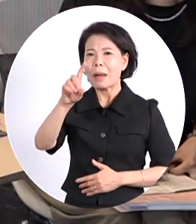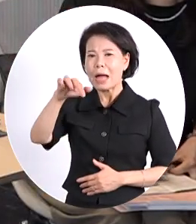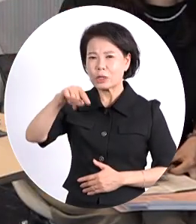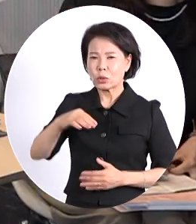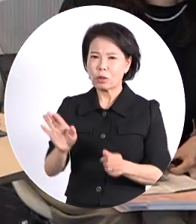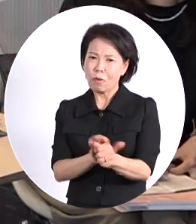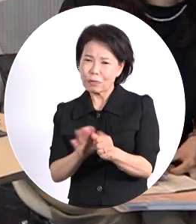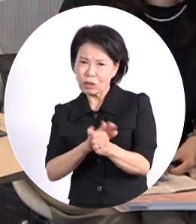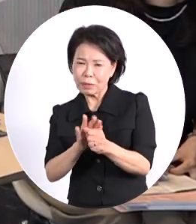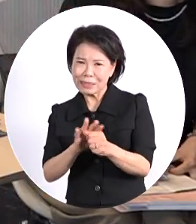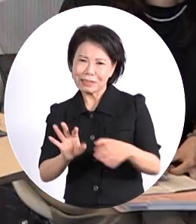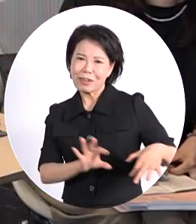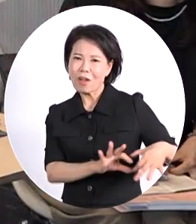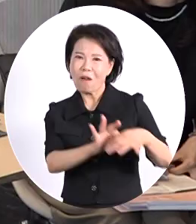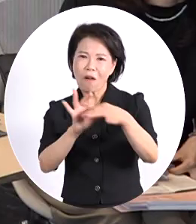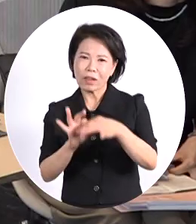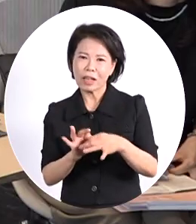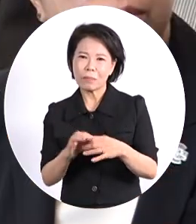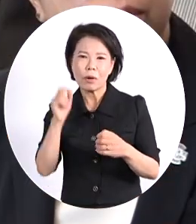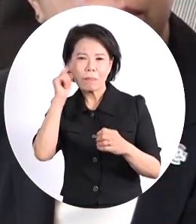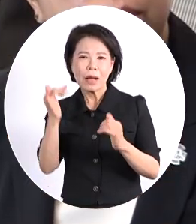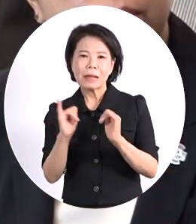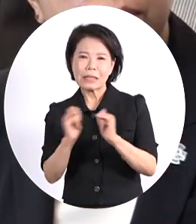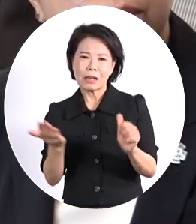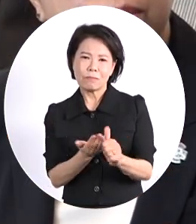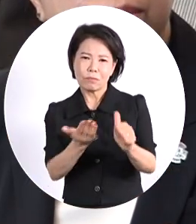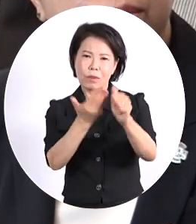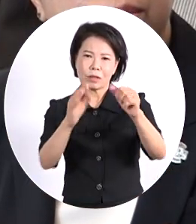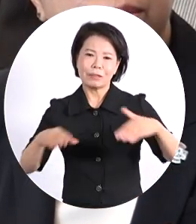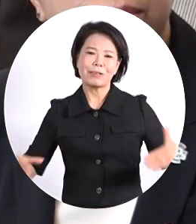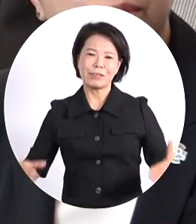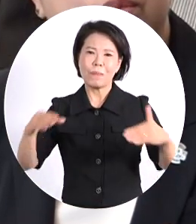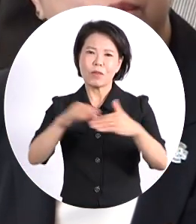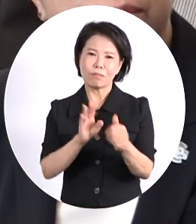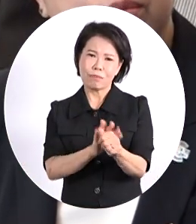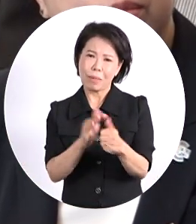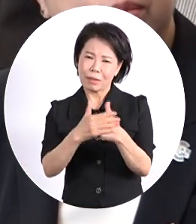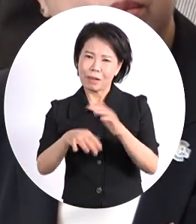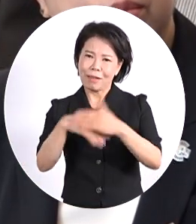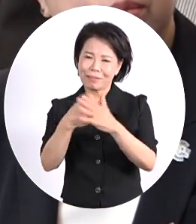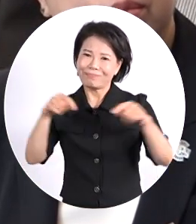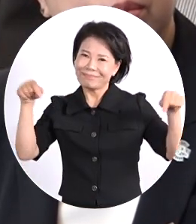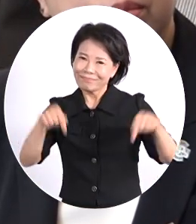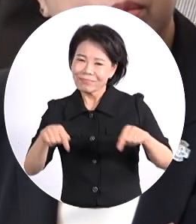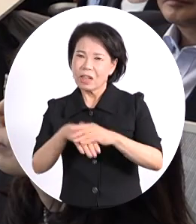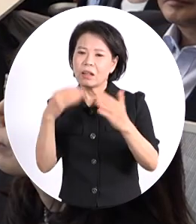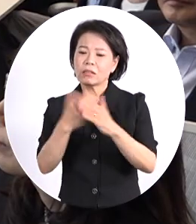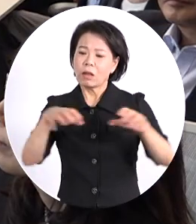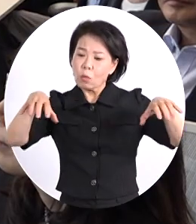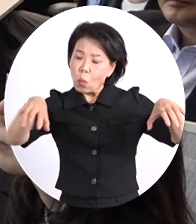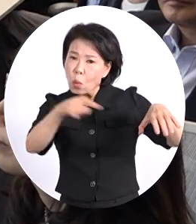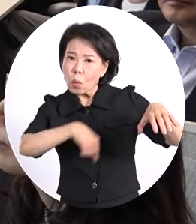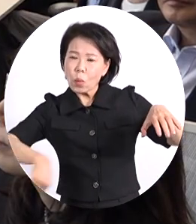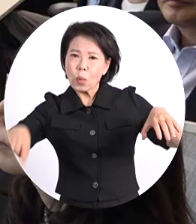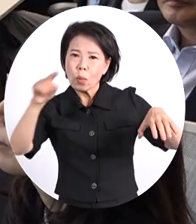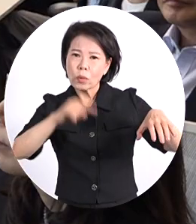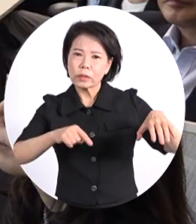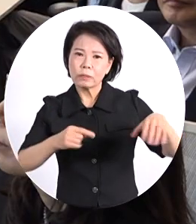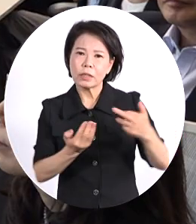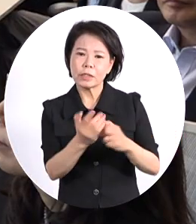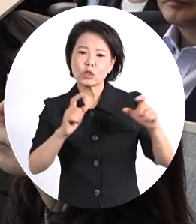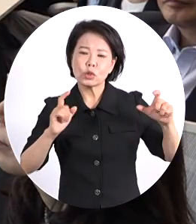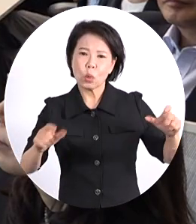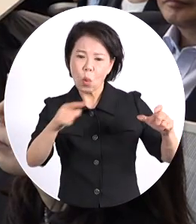자격증 연계, 대규모 인재 육성 프로그램도 협력 과제로 제시했습니다. 양측은 이스트소프트